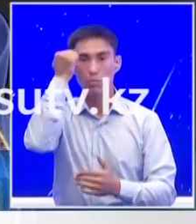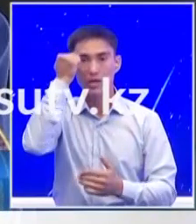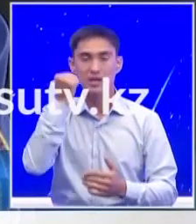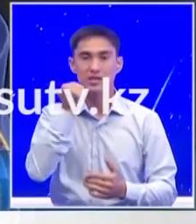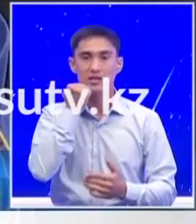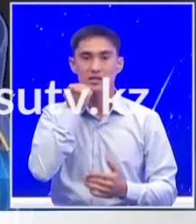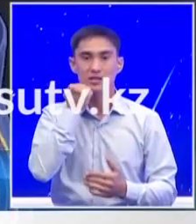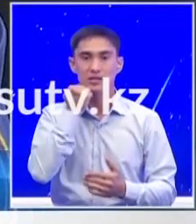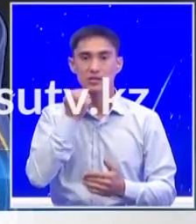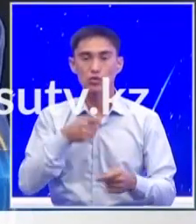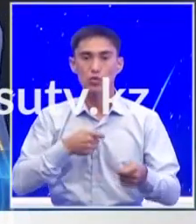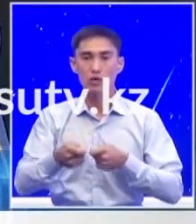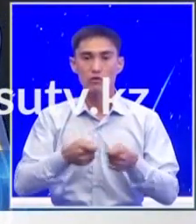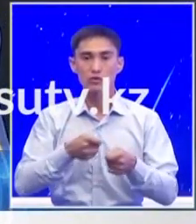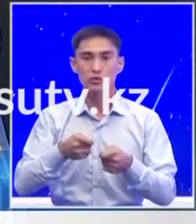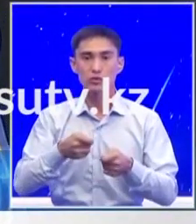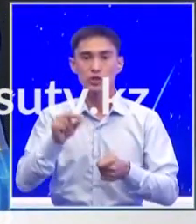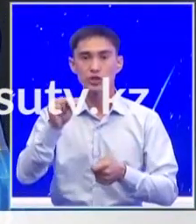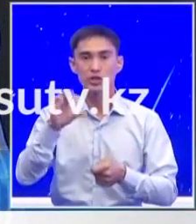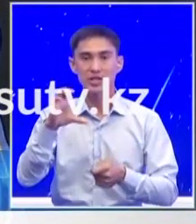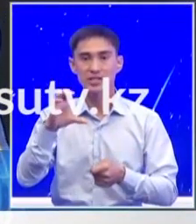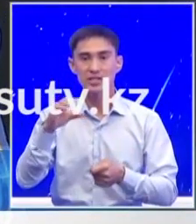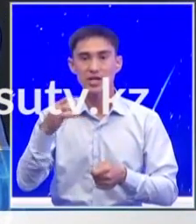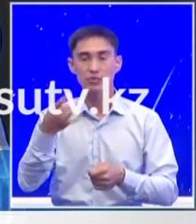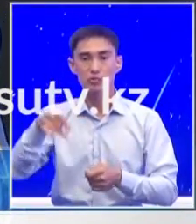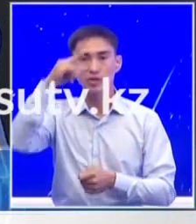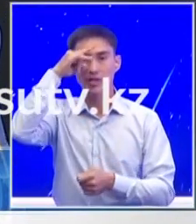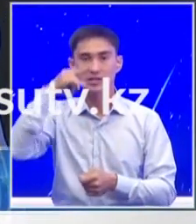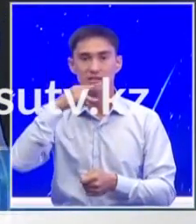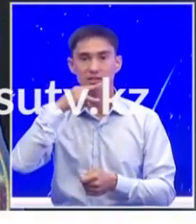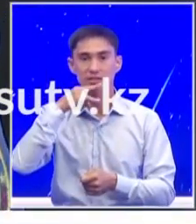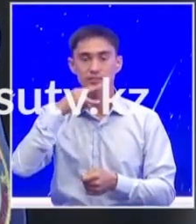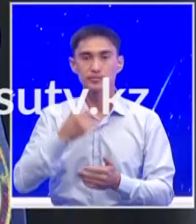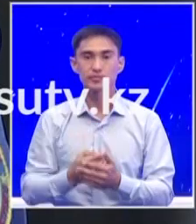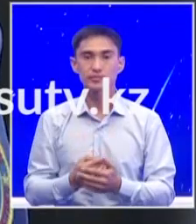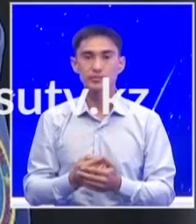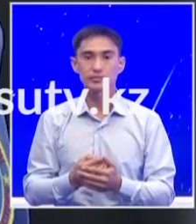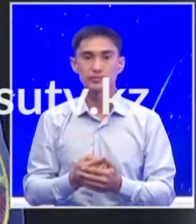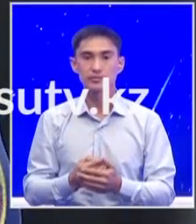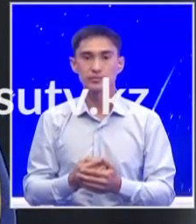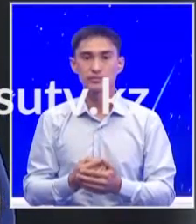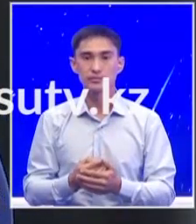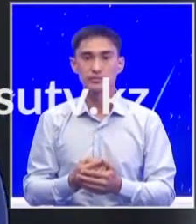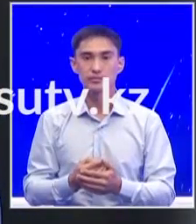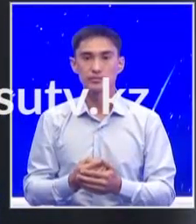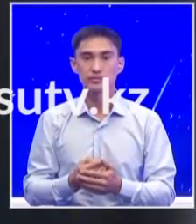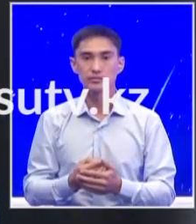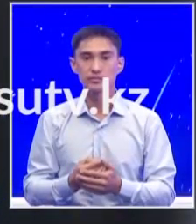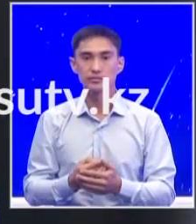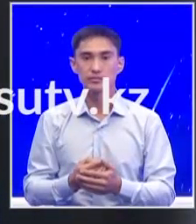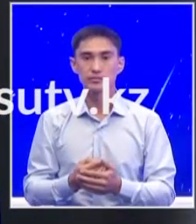благодарность руководству Министерства чрезвычайных ситуаций Республики Казахстан в лице